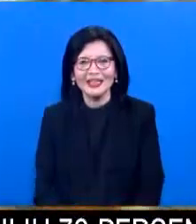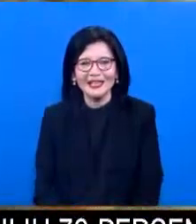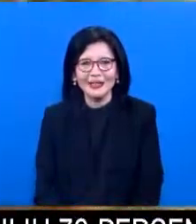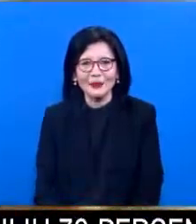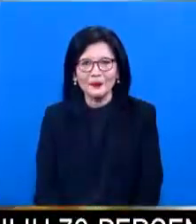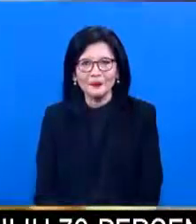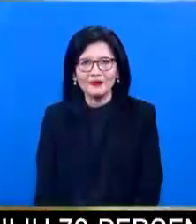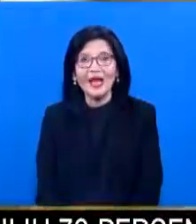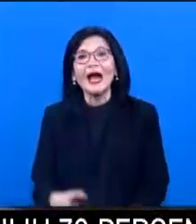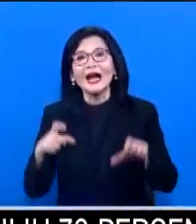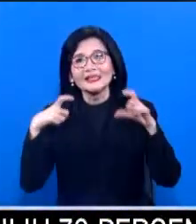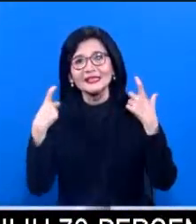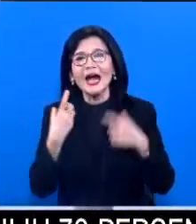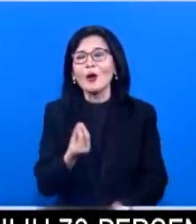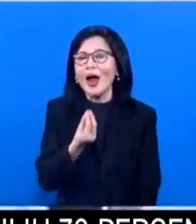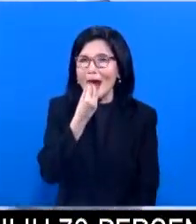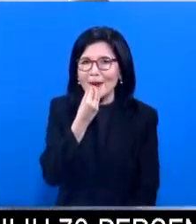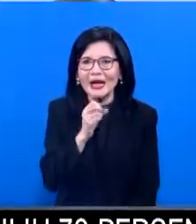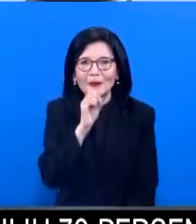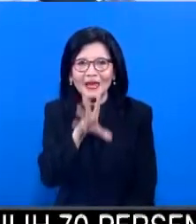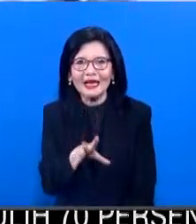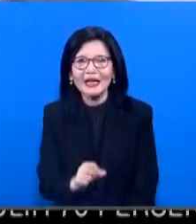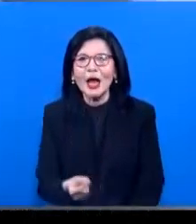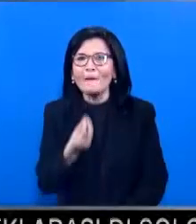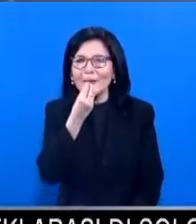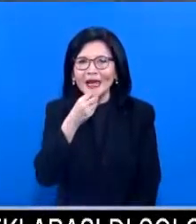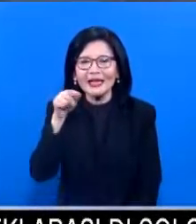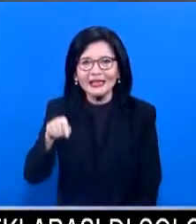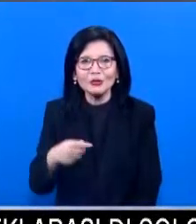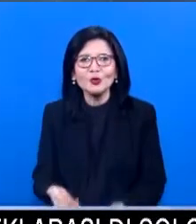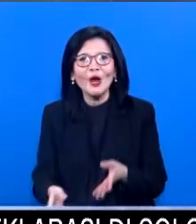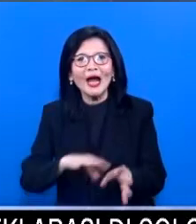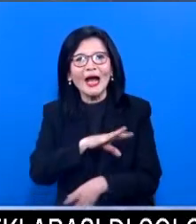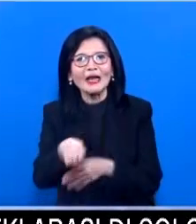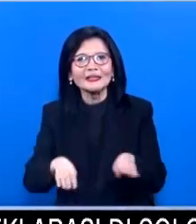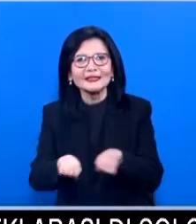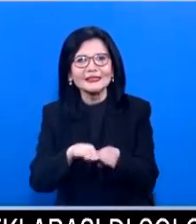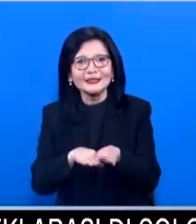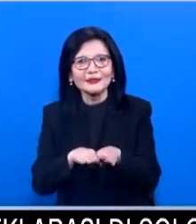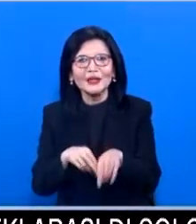Menurut sejarawan kuliner Unpad Fadli Rahman, makanan-makanan ini adalah bentuk perpaduan dua budaya.